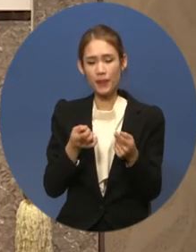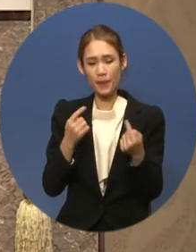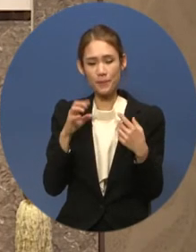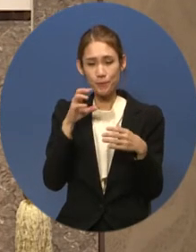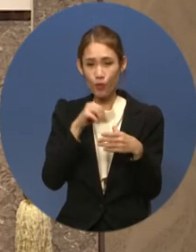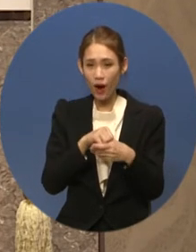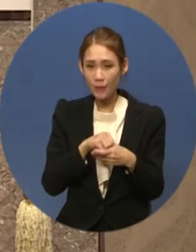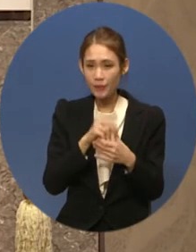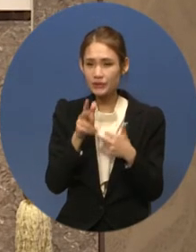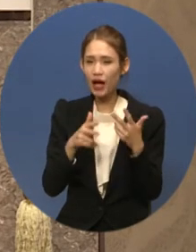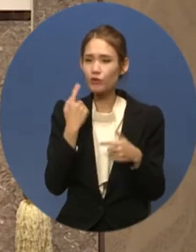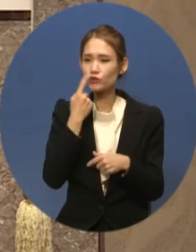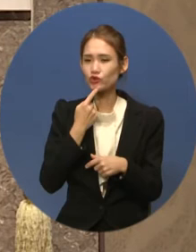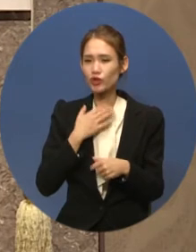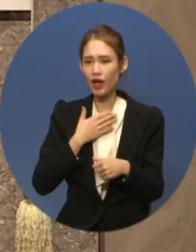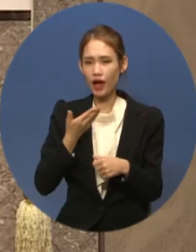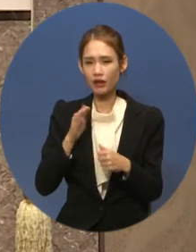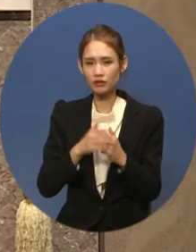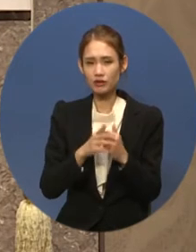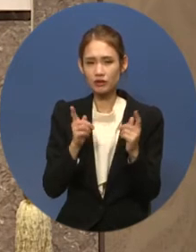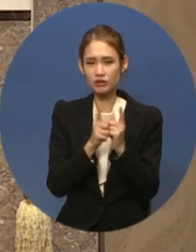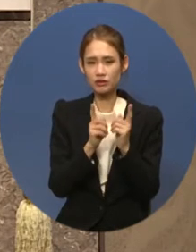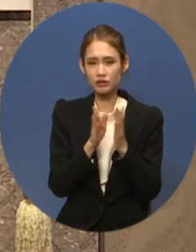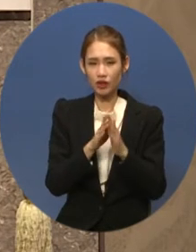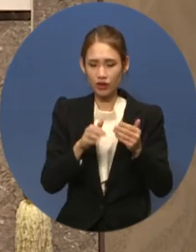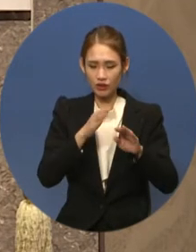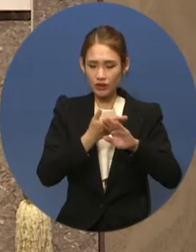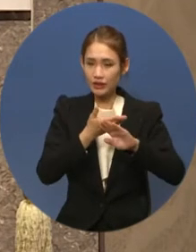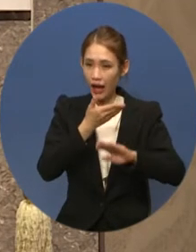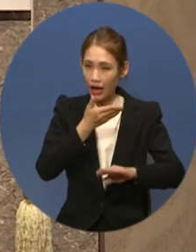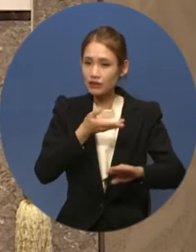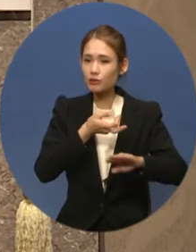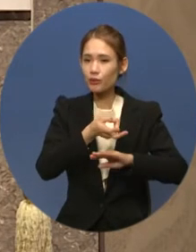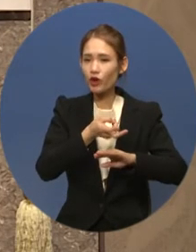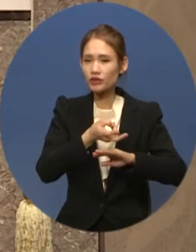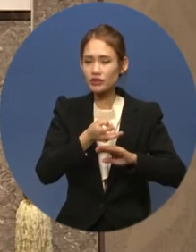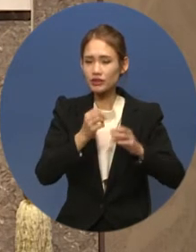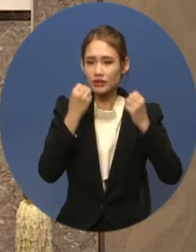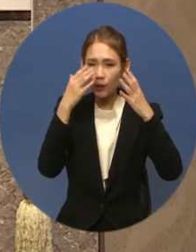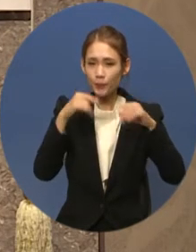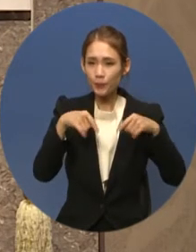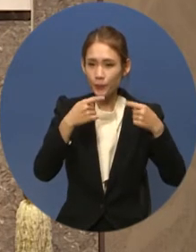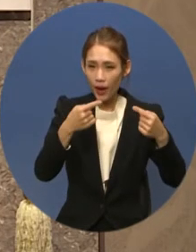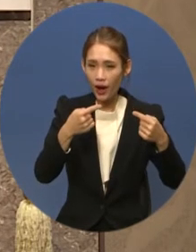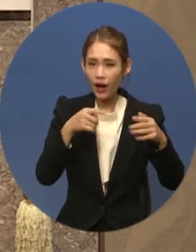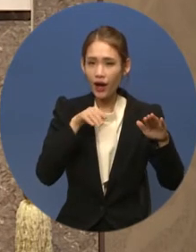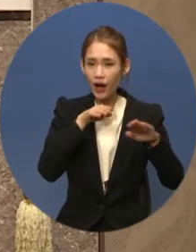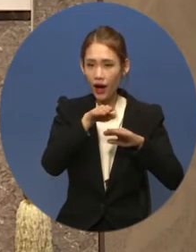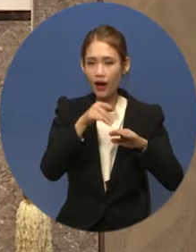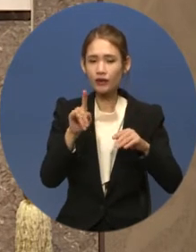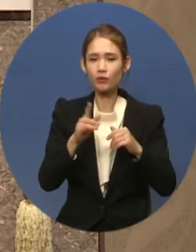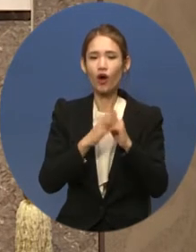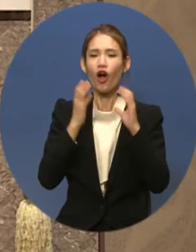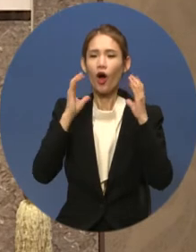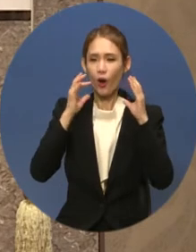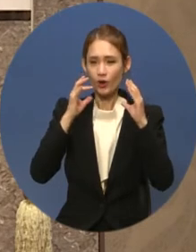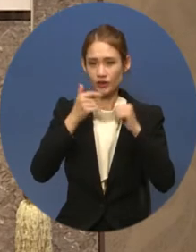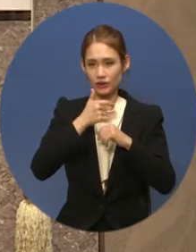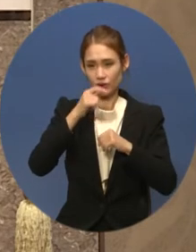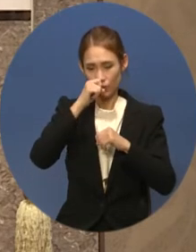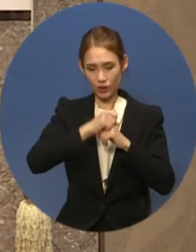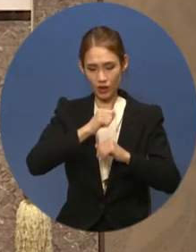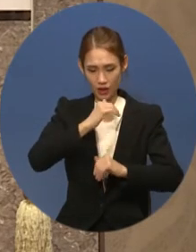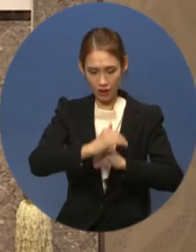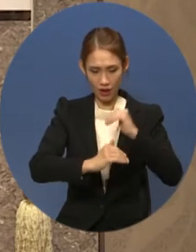알았습니다 근데 막상 그렇게 해서 자 저상버스 가 도입이 되니까 일단 어린 아이들이 너무 좋아합니다 그 벗은 계단